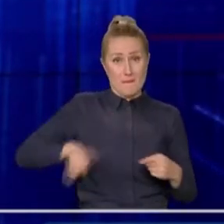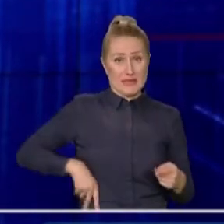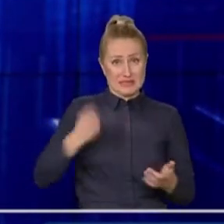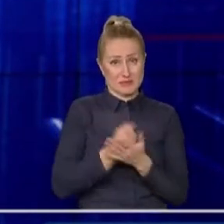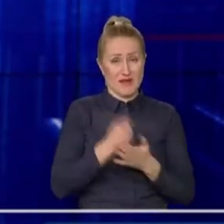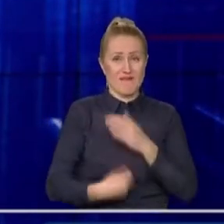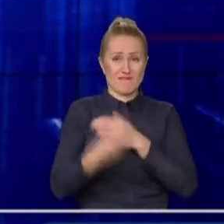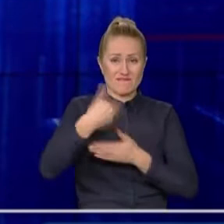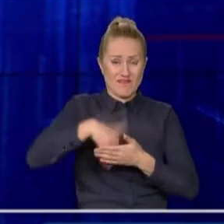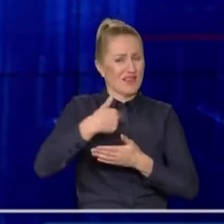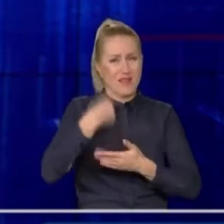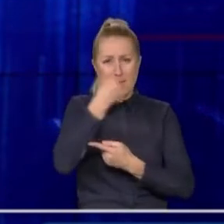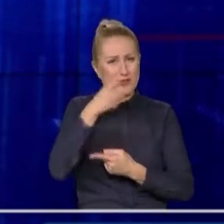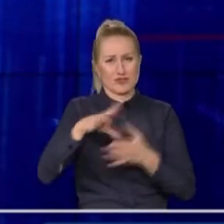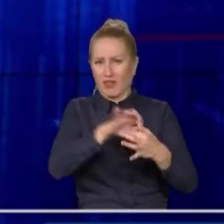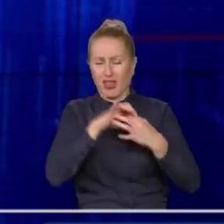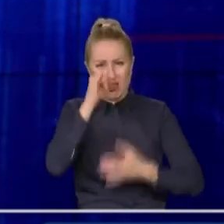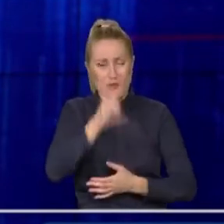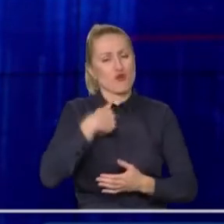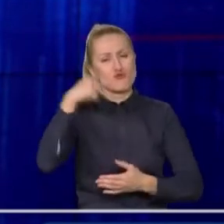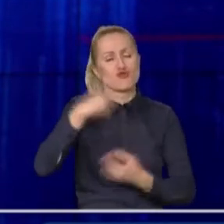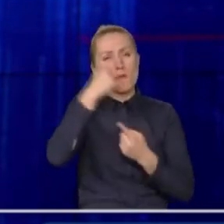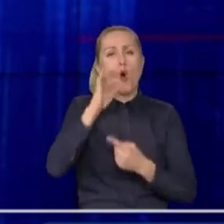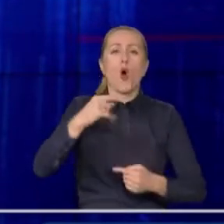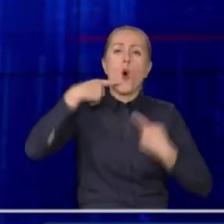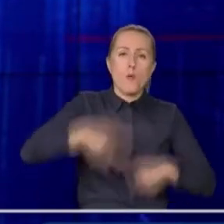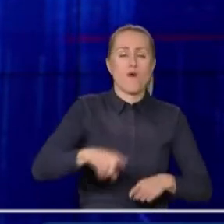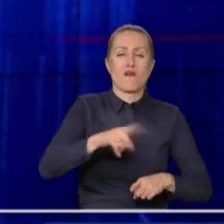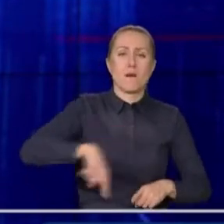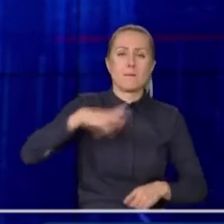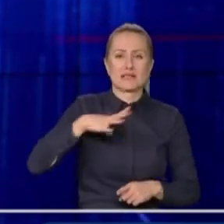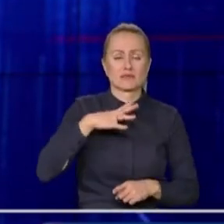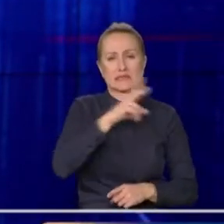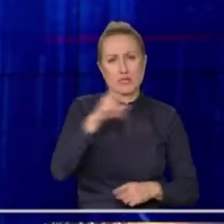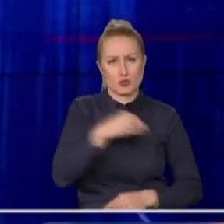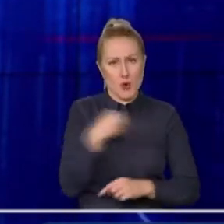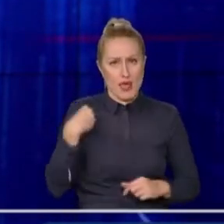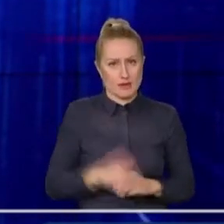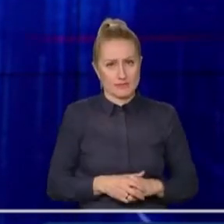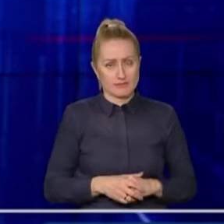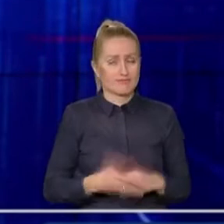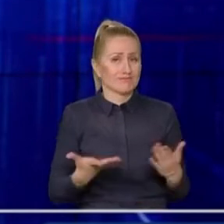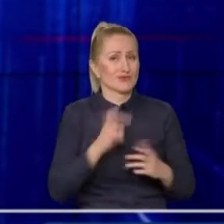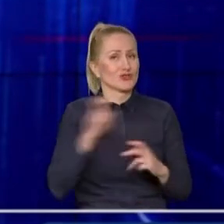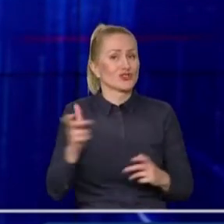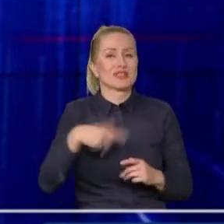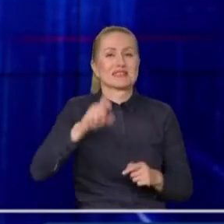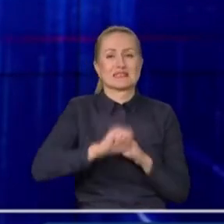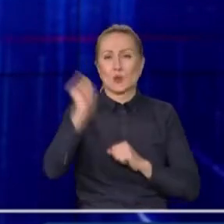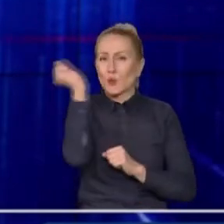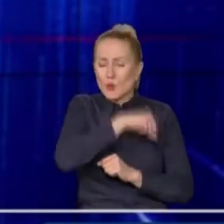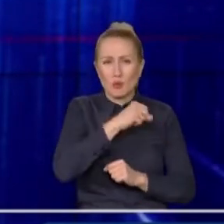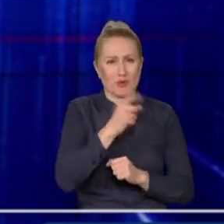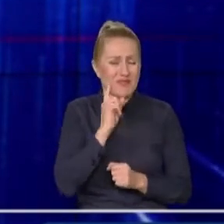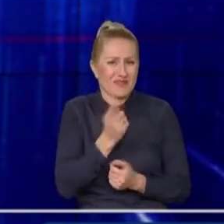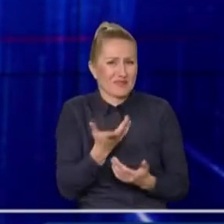wewnętrznych nie mogę się kierować. Muszę się kierować odpowiedzialnością za bezpieczeństwo wszystkich obywateli. Czy jest to jakaś głupota i